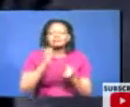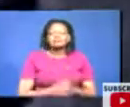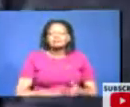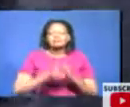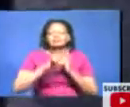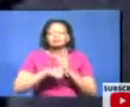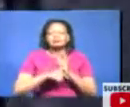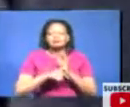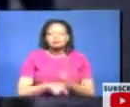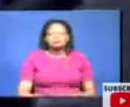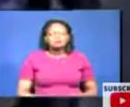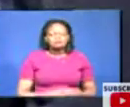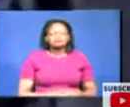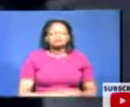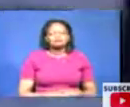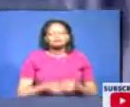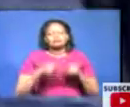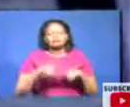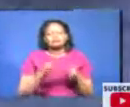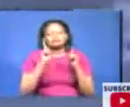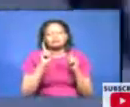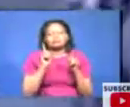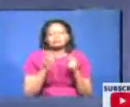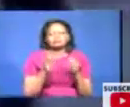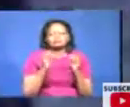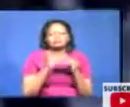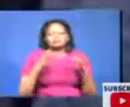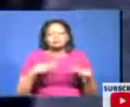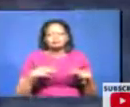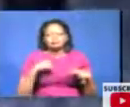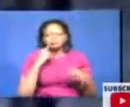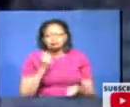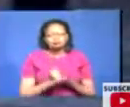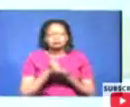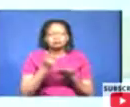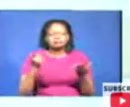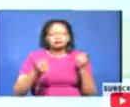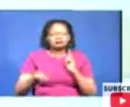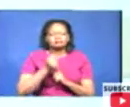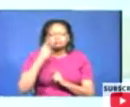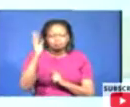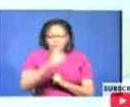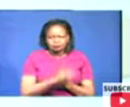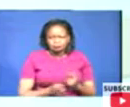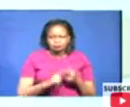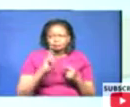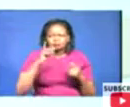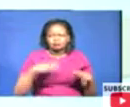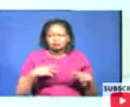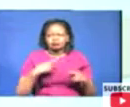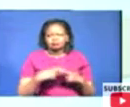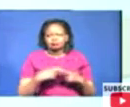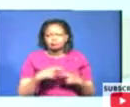by a twist of fate, Ngugi met a stranger that would help him realize this dream. Kwa meja mwingine alikuwa naitwa Meja